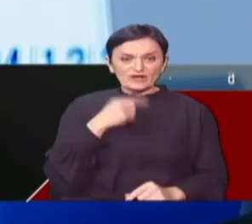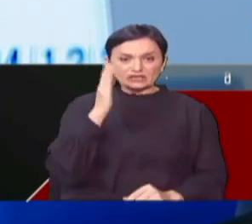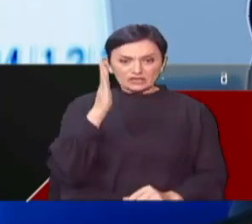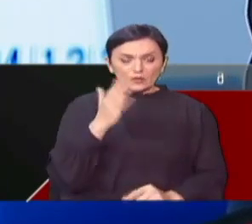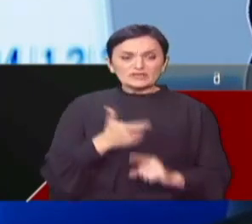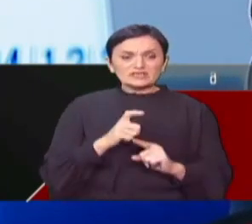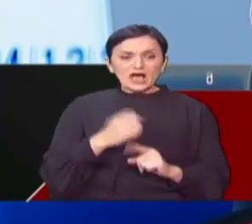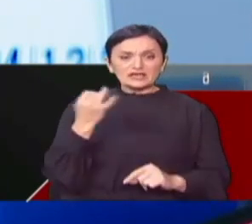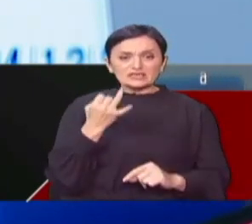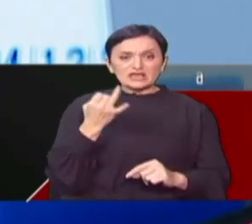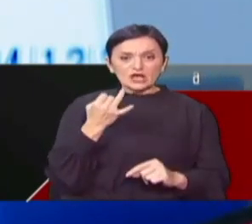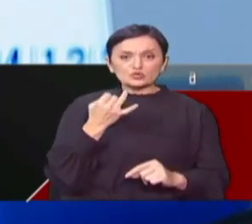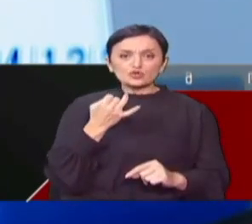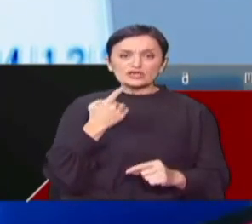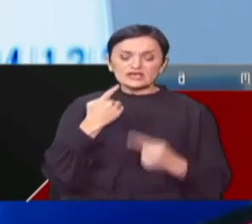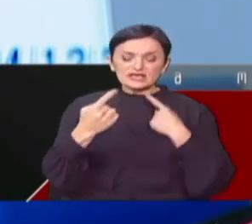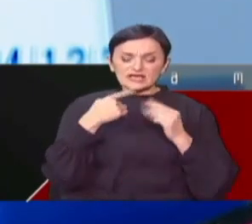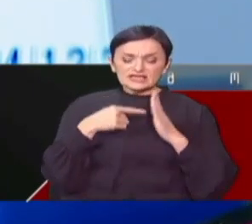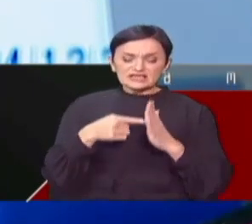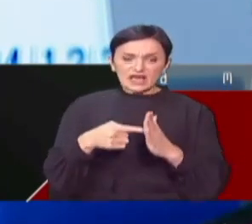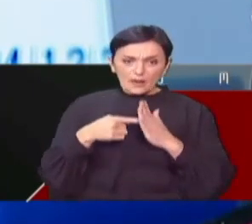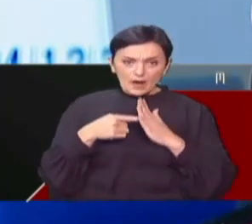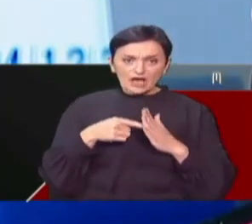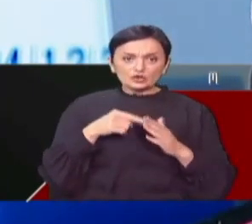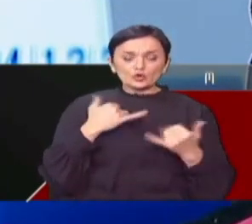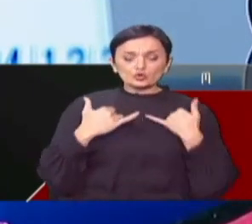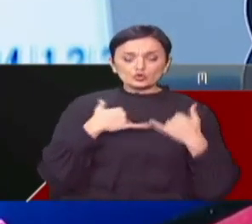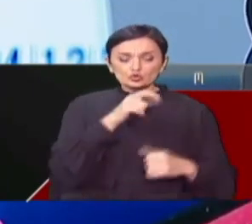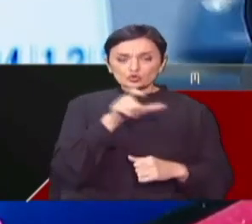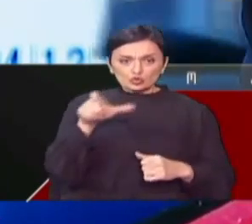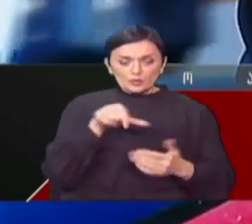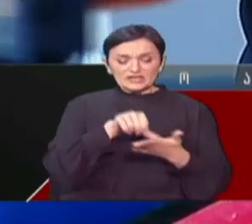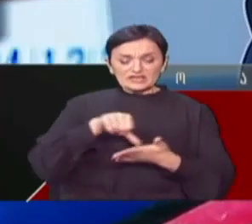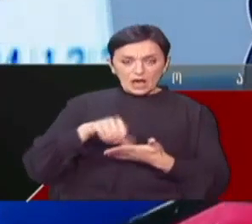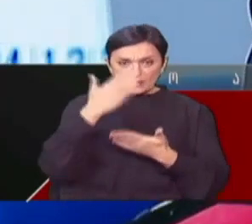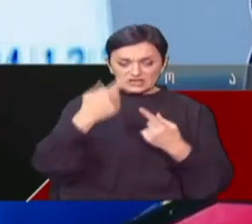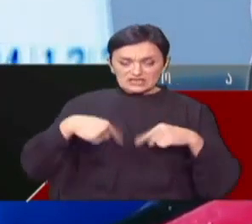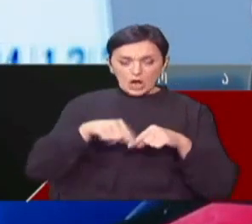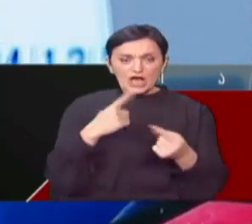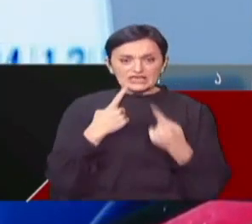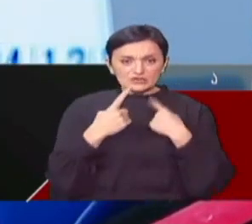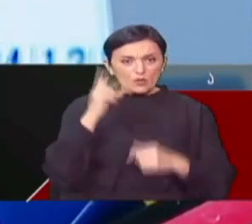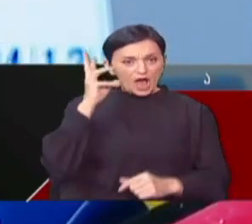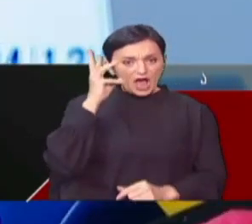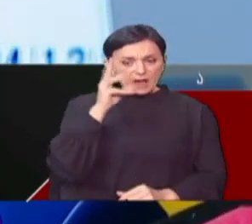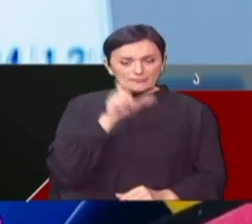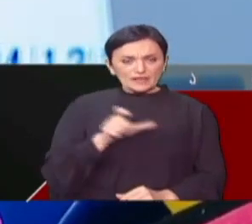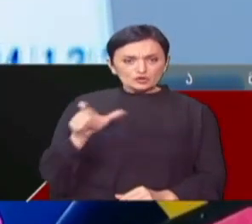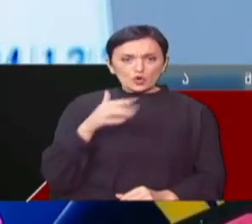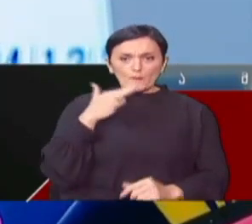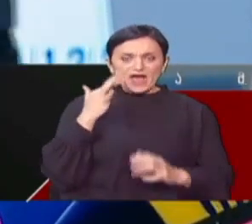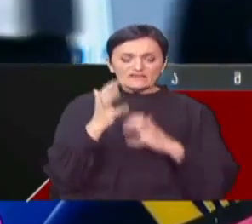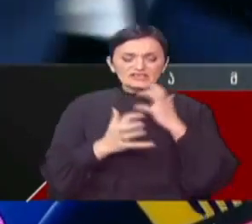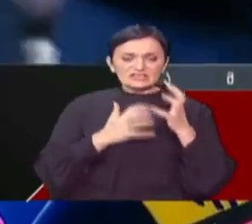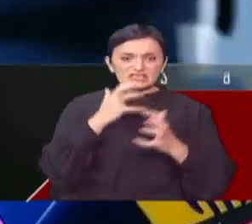ძალიან საინტერესო დებატები, ჩვენი სტუმრები ისაუბრებენ, დამსწრე საზოგადოება ისაუბრებს, ელჩები ძალიან ბევრი